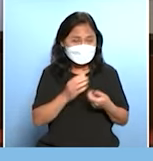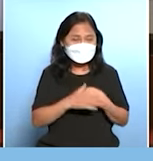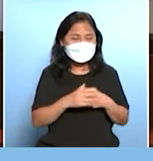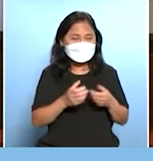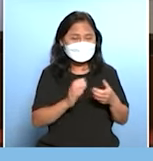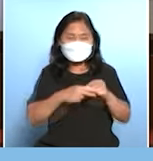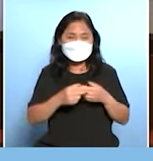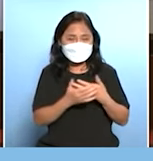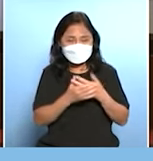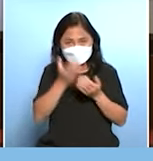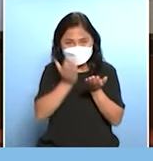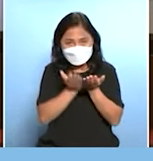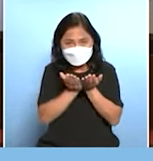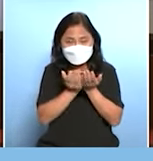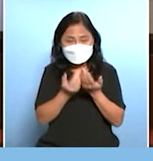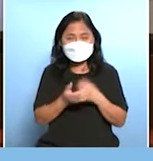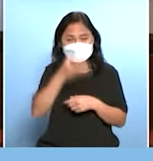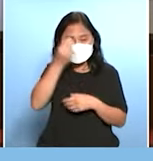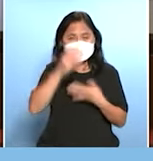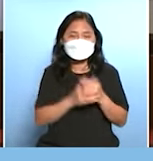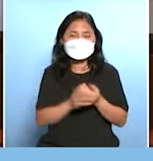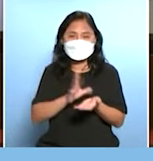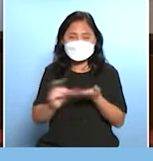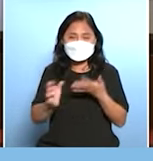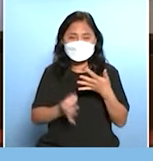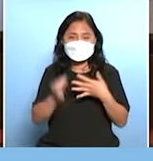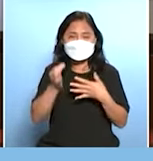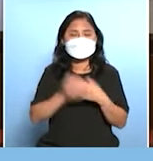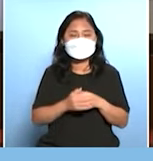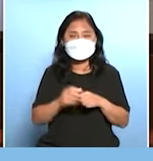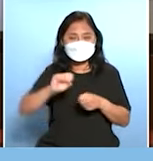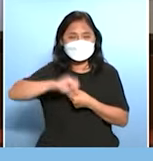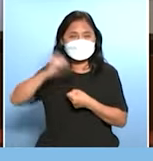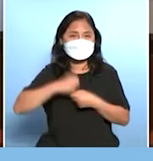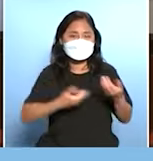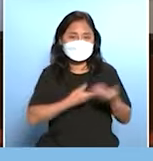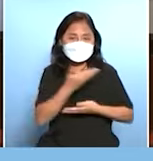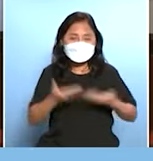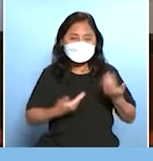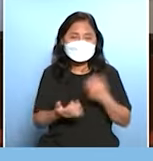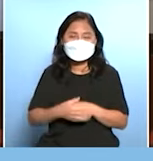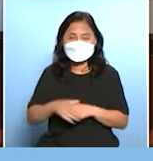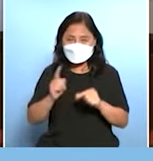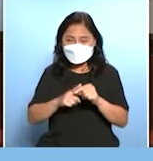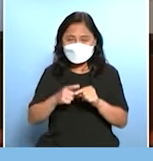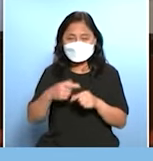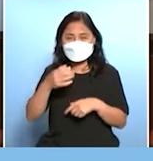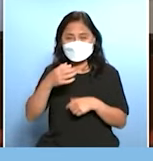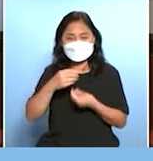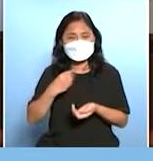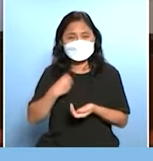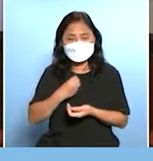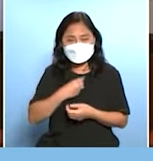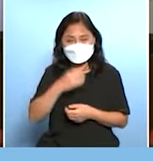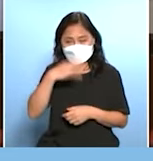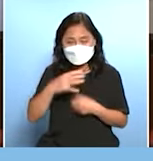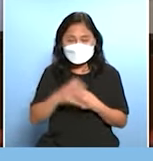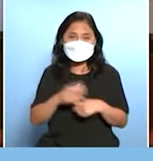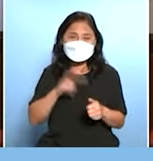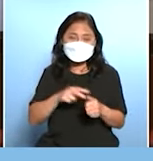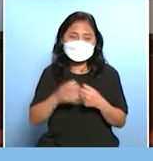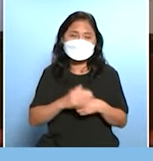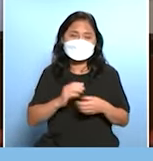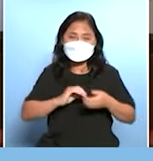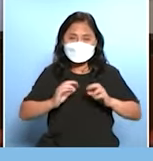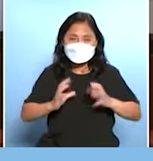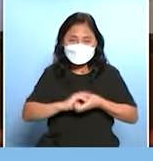的方向。加強交流將有助改善本港整體中醫藥系統管理及專業發展，例如是有我們西